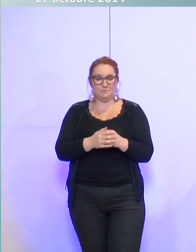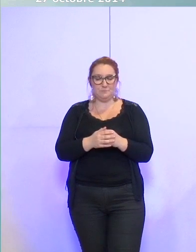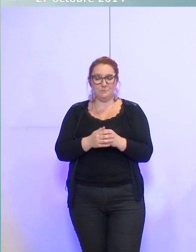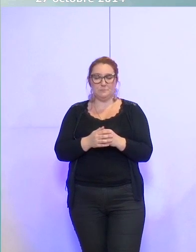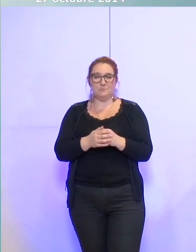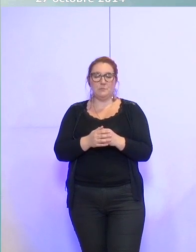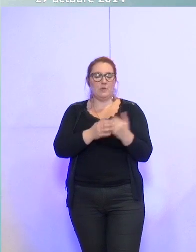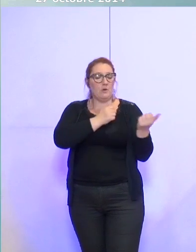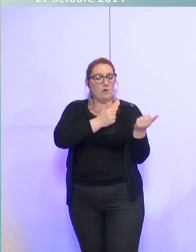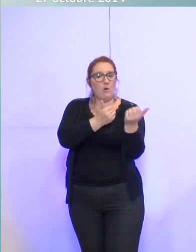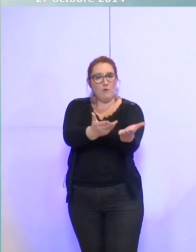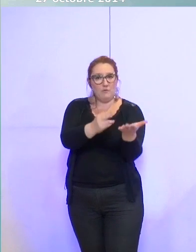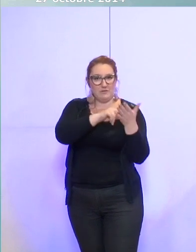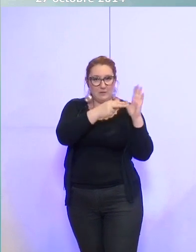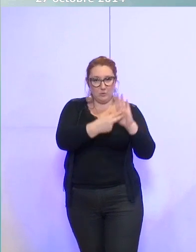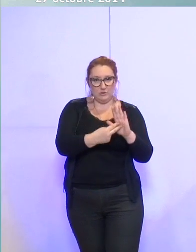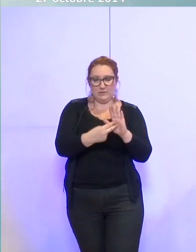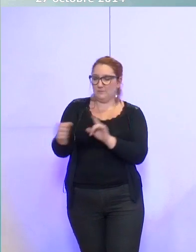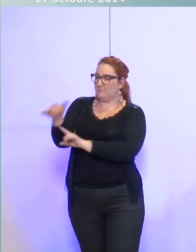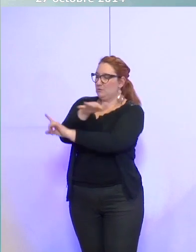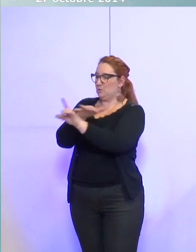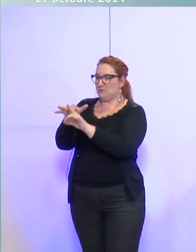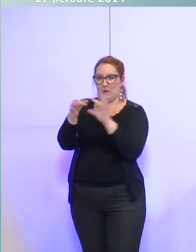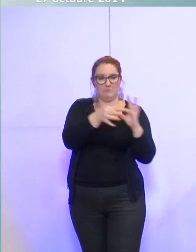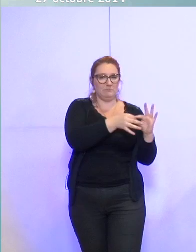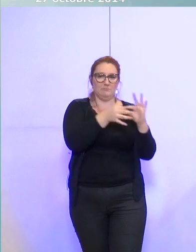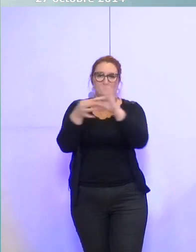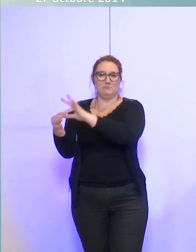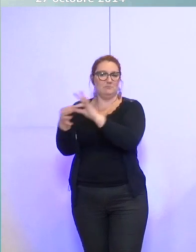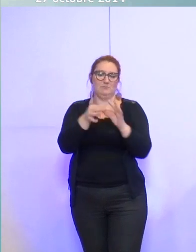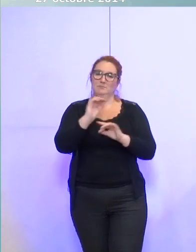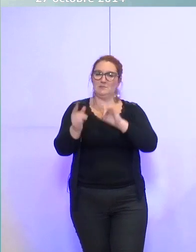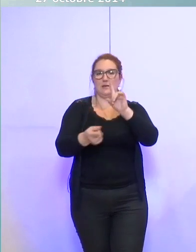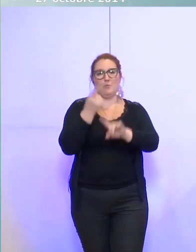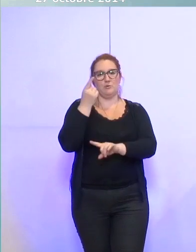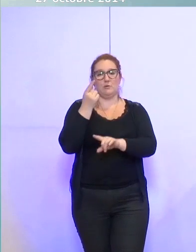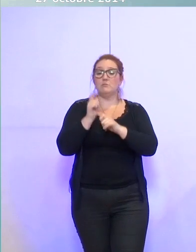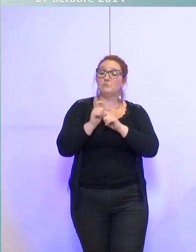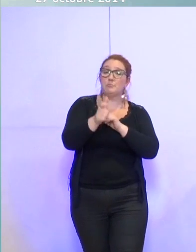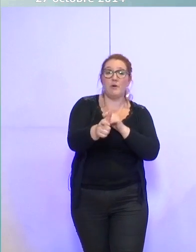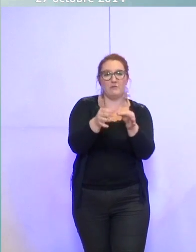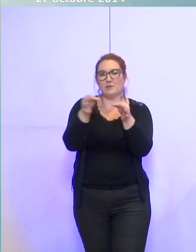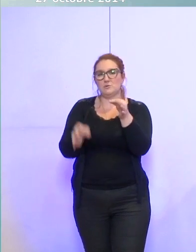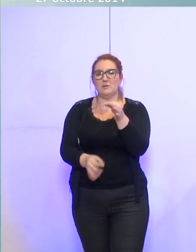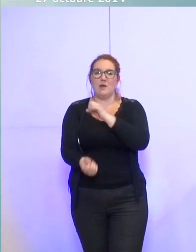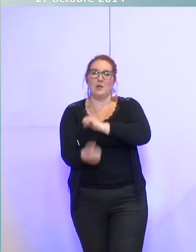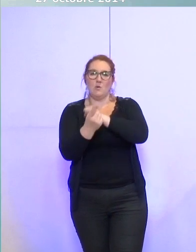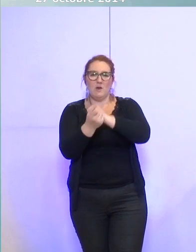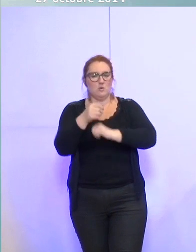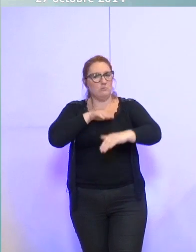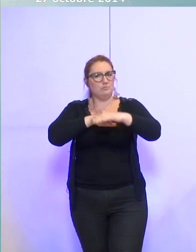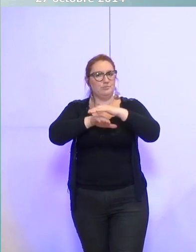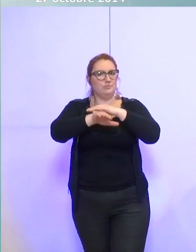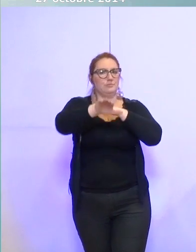l'offre technologique et de l'autre le social sont nécessaires à une stabilisation de l'innovation.